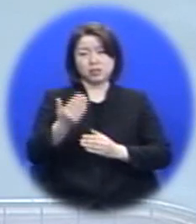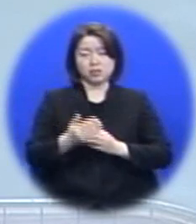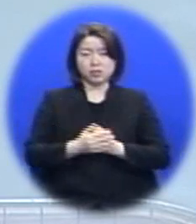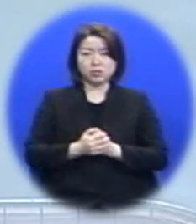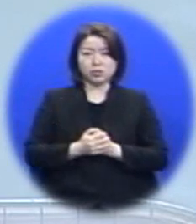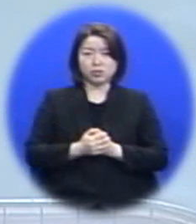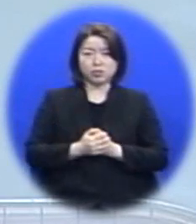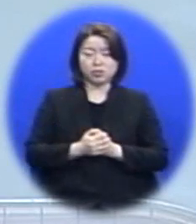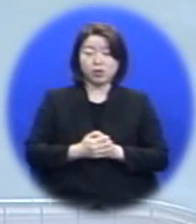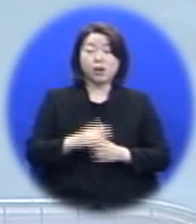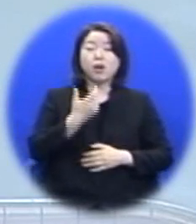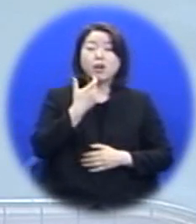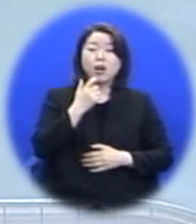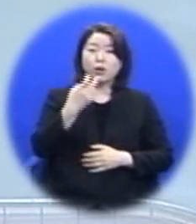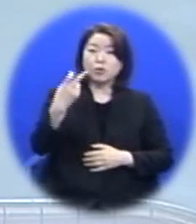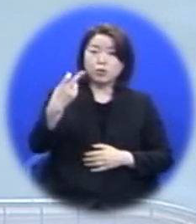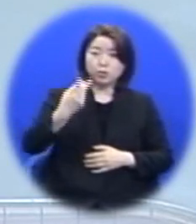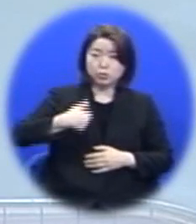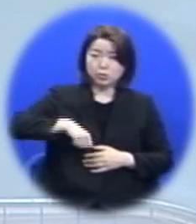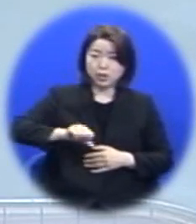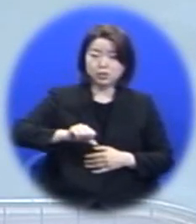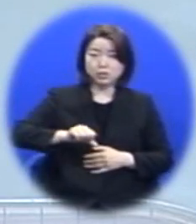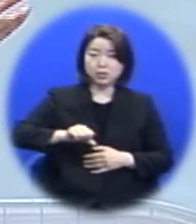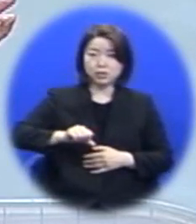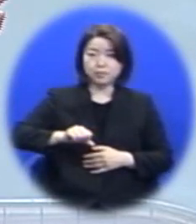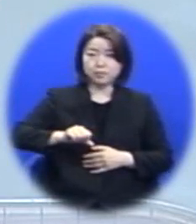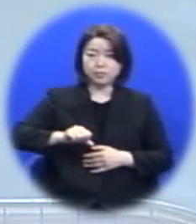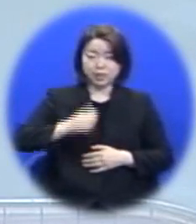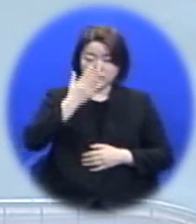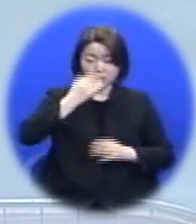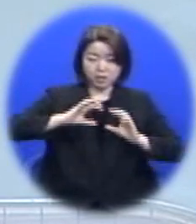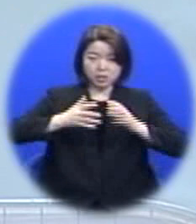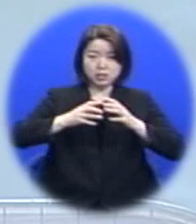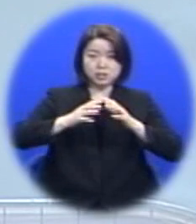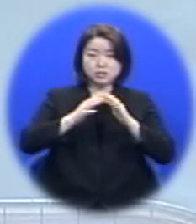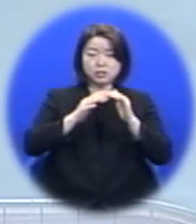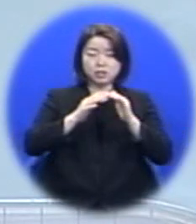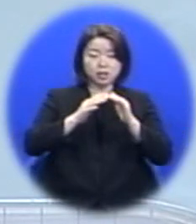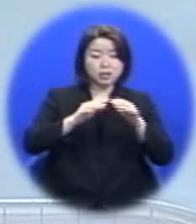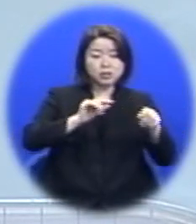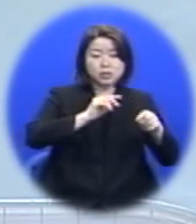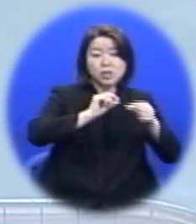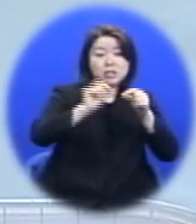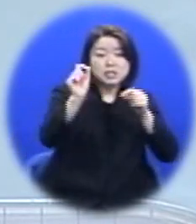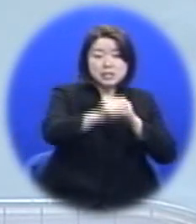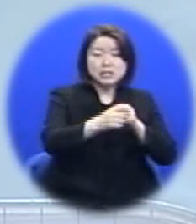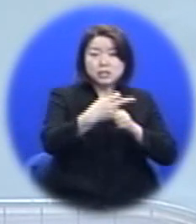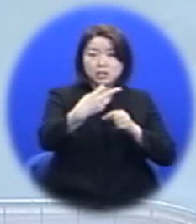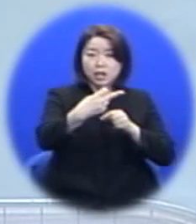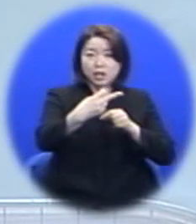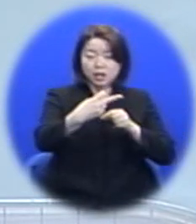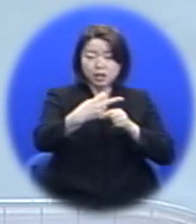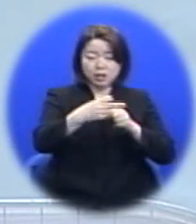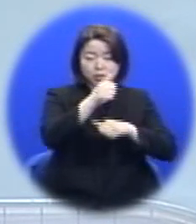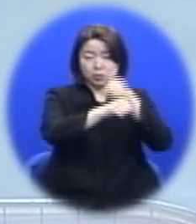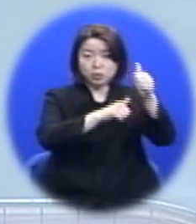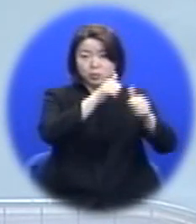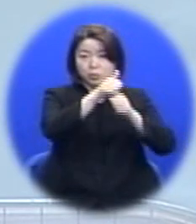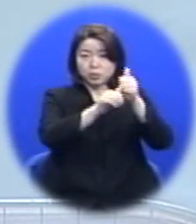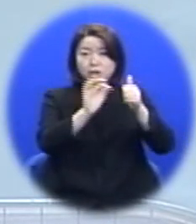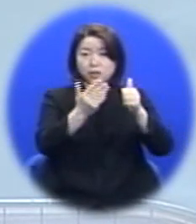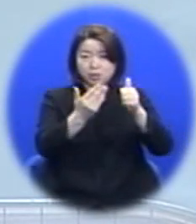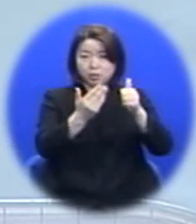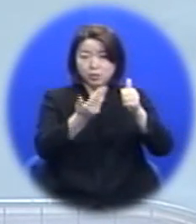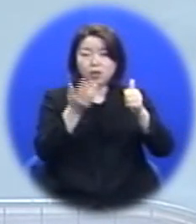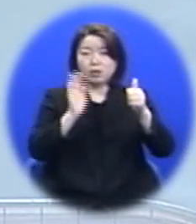사실 이 야곱의 열두 아들이 이스라엘 열두 지파의 조상입니다. 그런데 어떻게 이런 아들,